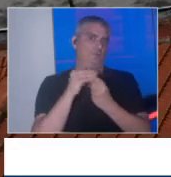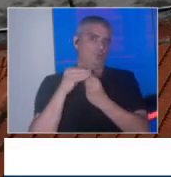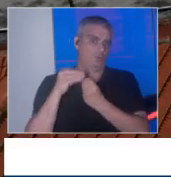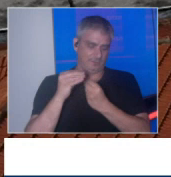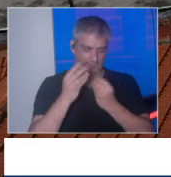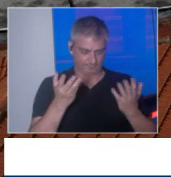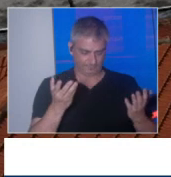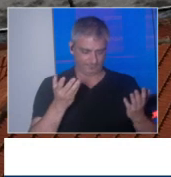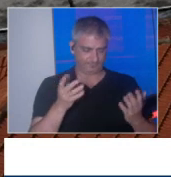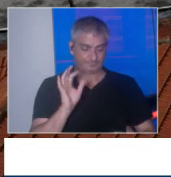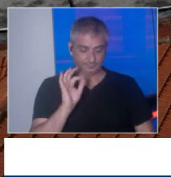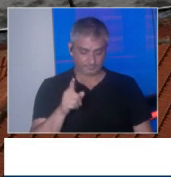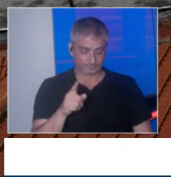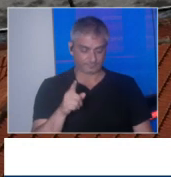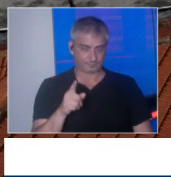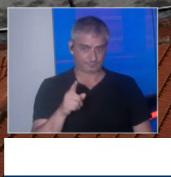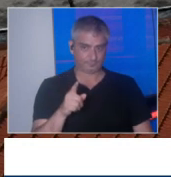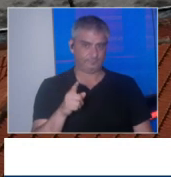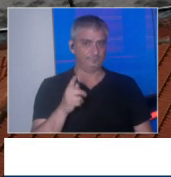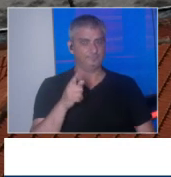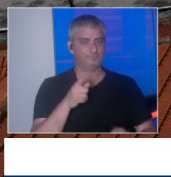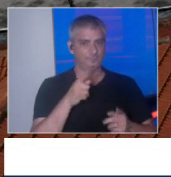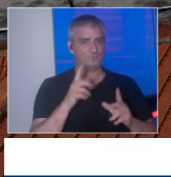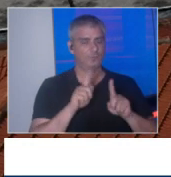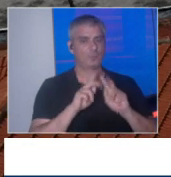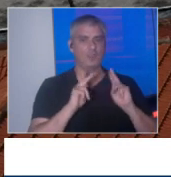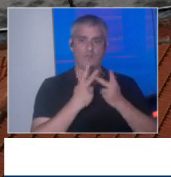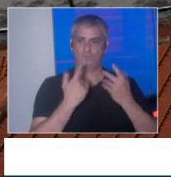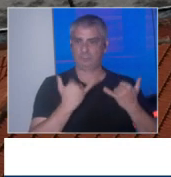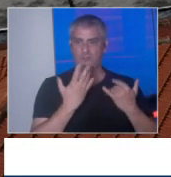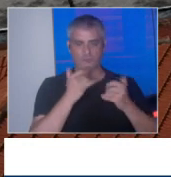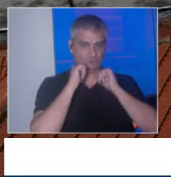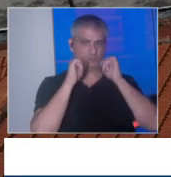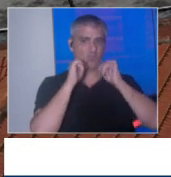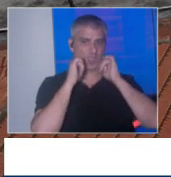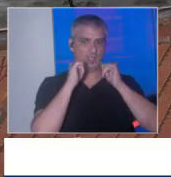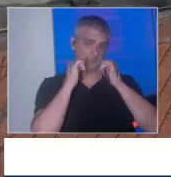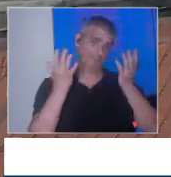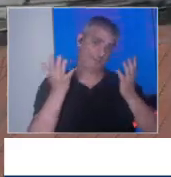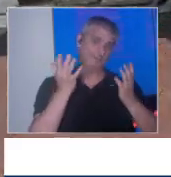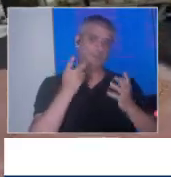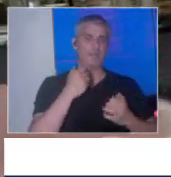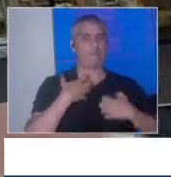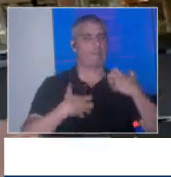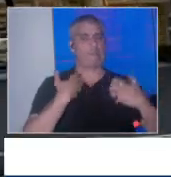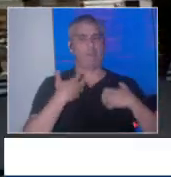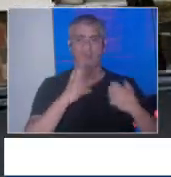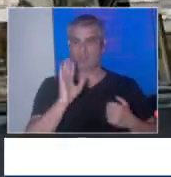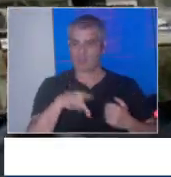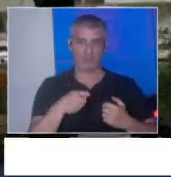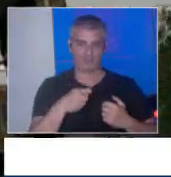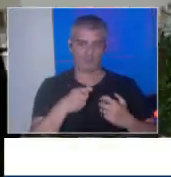אחרים, שעבורם, אגב, אותה חבורה שעכשיו צועקת כביכול מרה